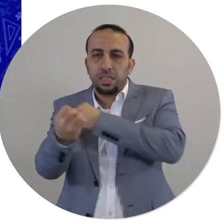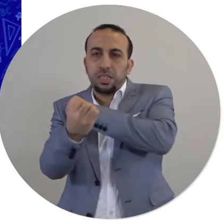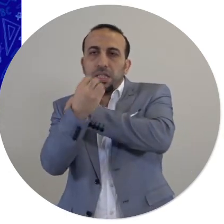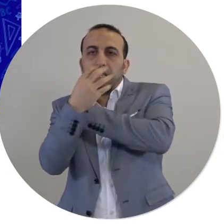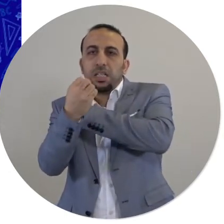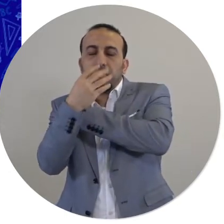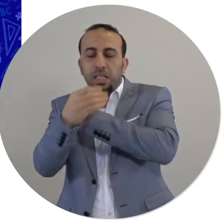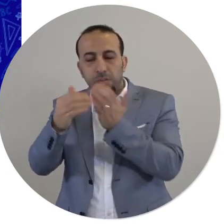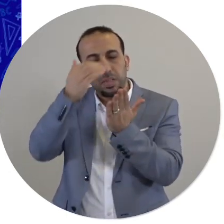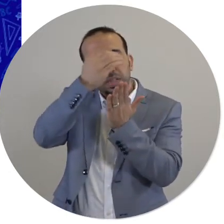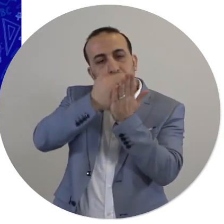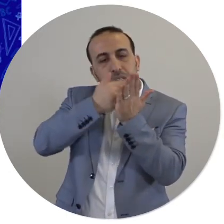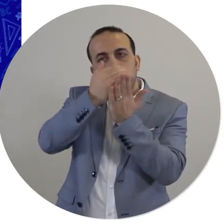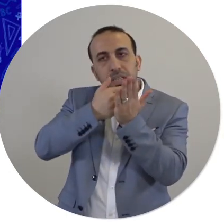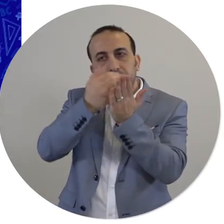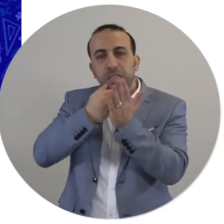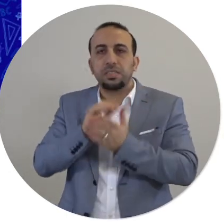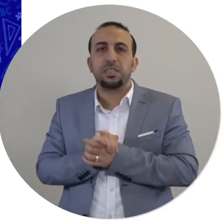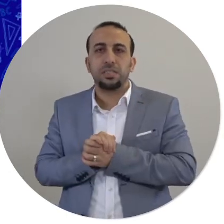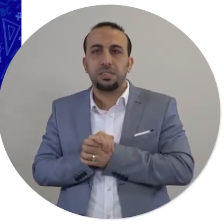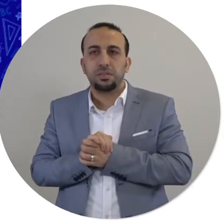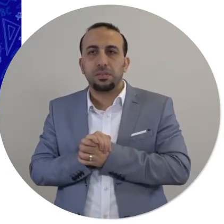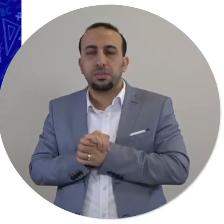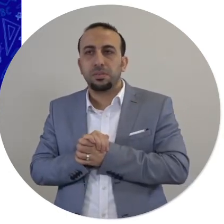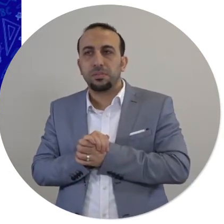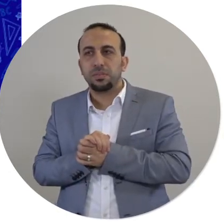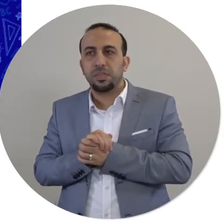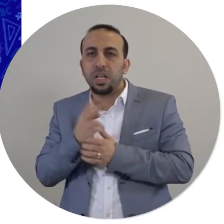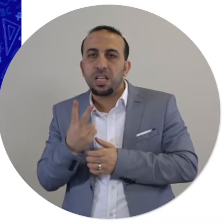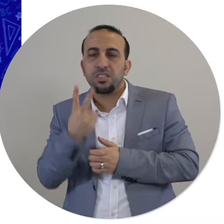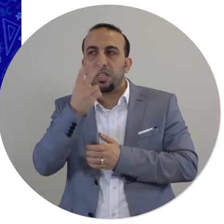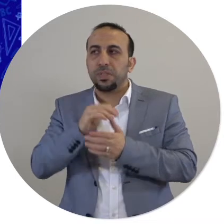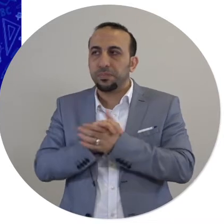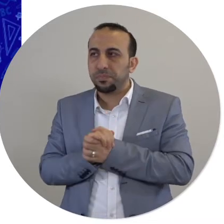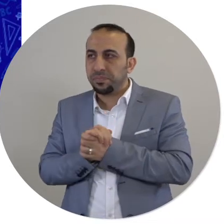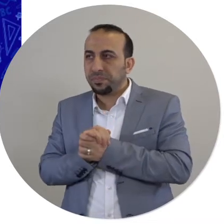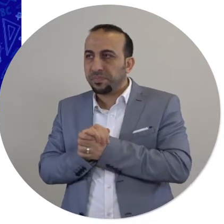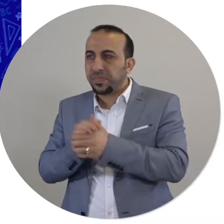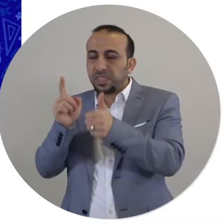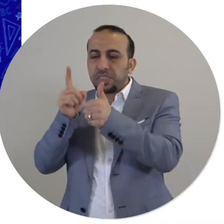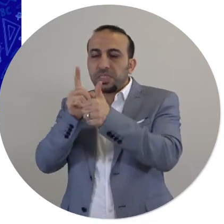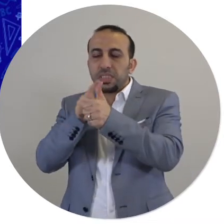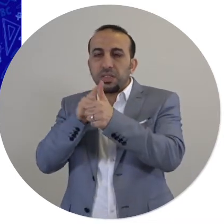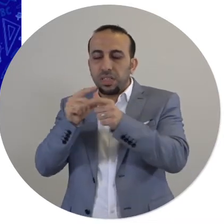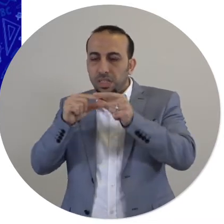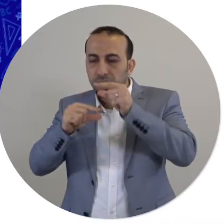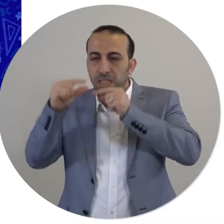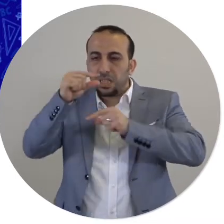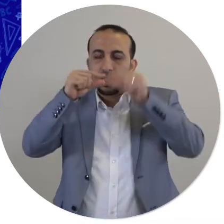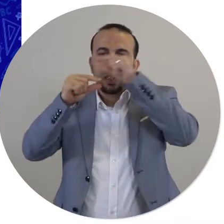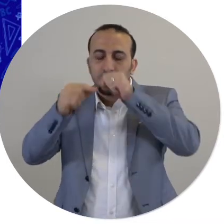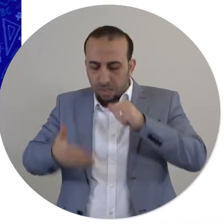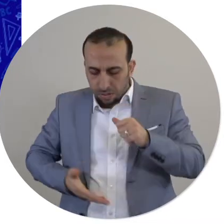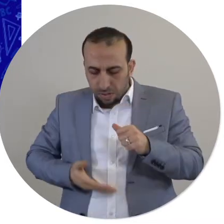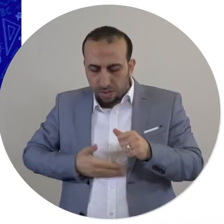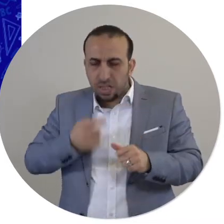كل نوع من أنواع التركيب السكاني من حيث مفاهيمهم، حيث أن يطلق على التركيب العمري بأنه عبارة